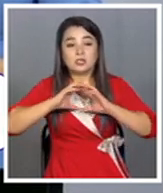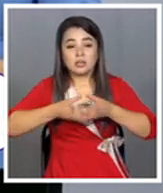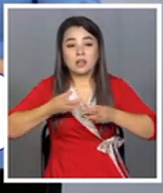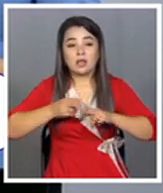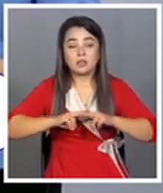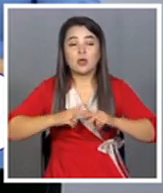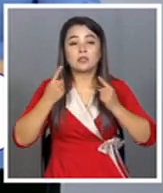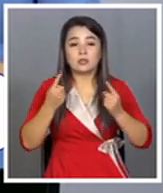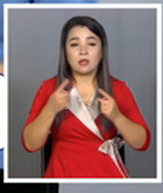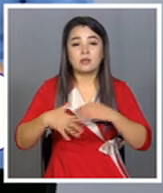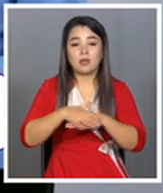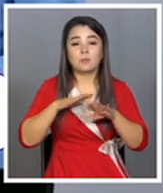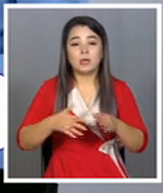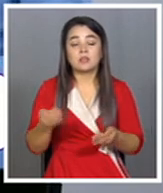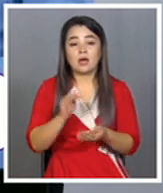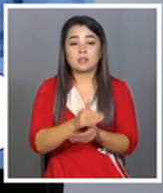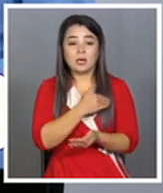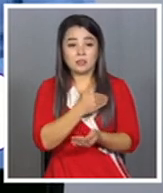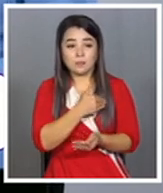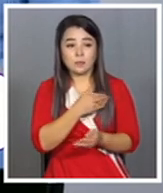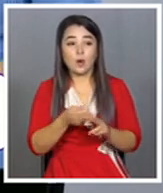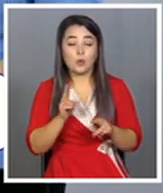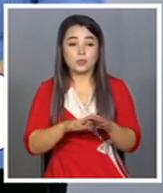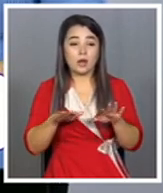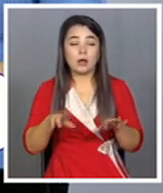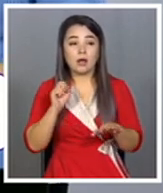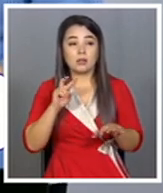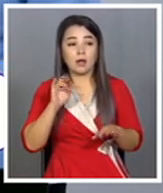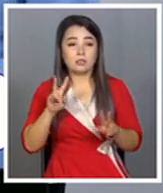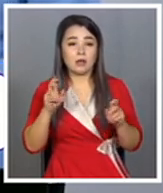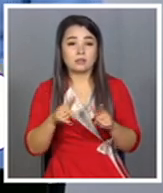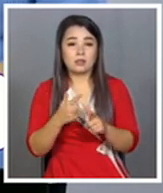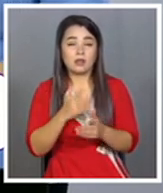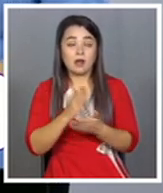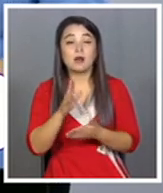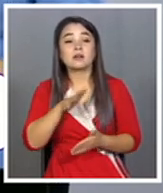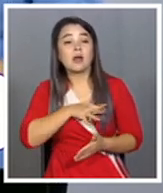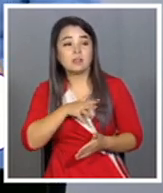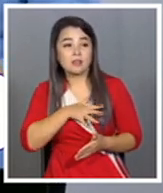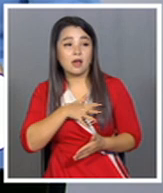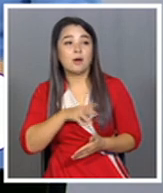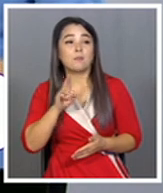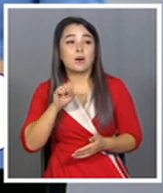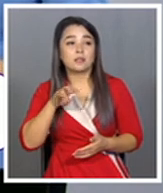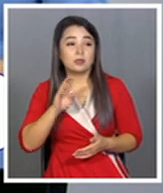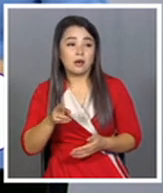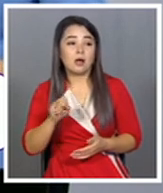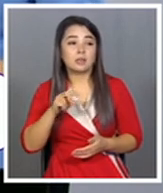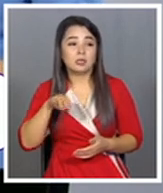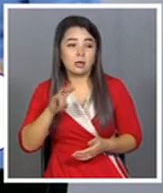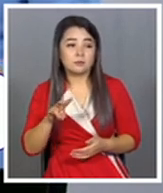ірі қалқандармен таныстырайын. Сонымен қалқандардың атаулары: Канада, Балтық,